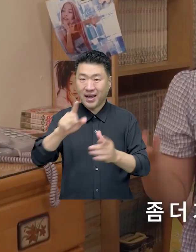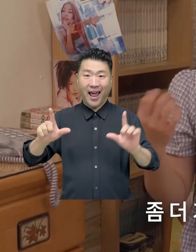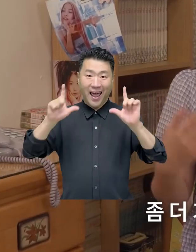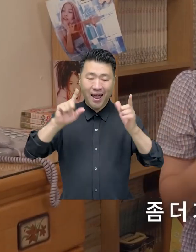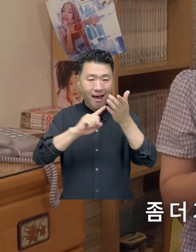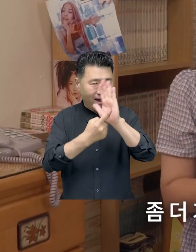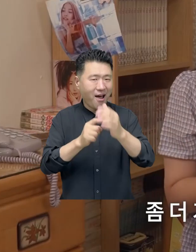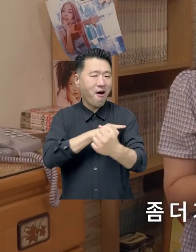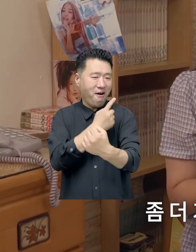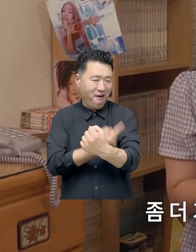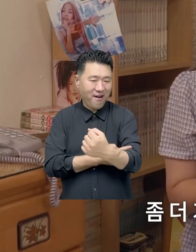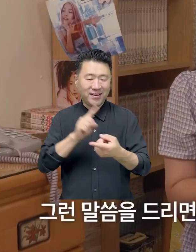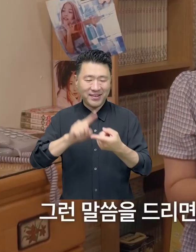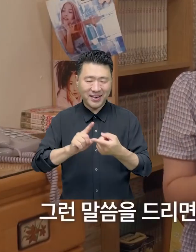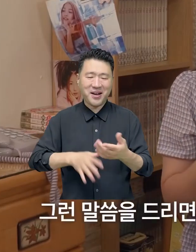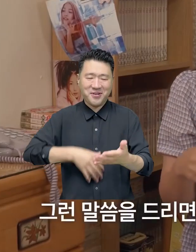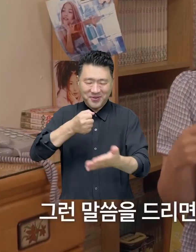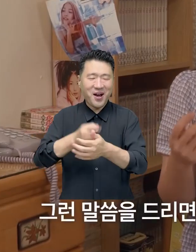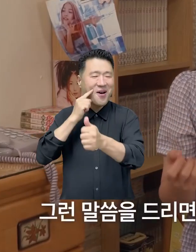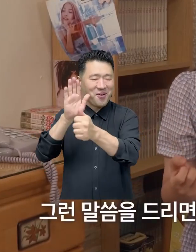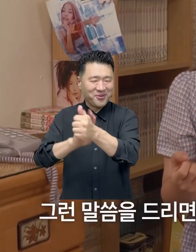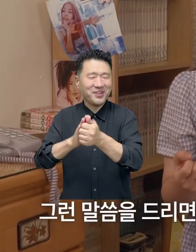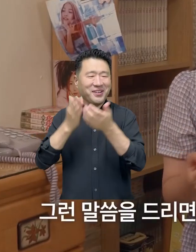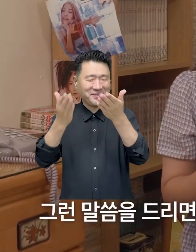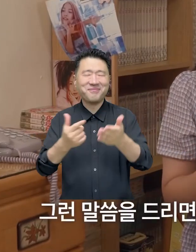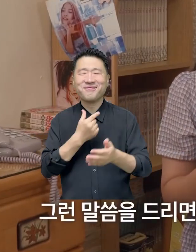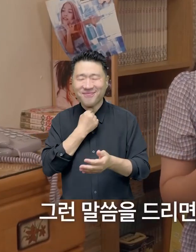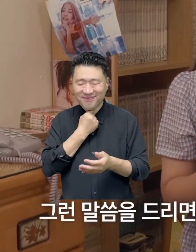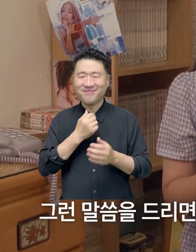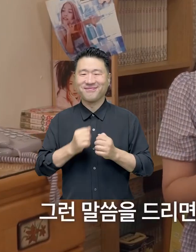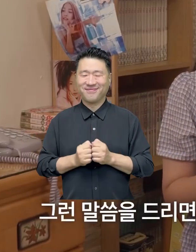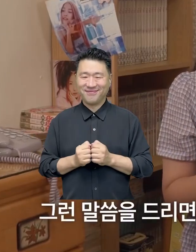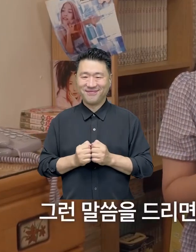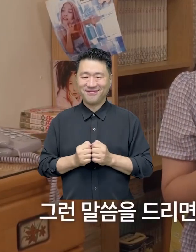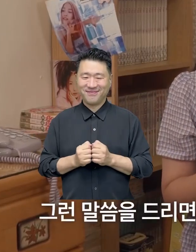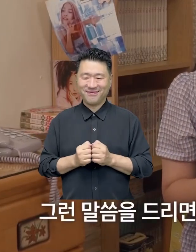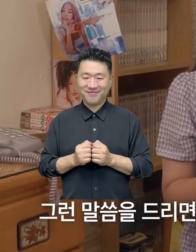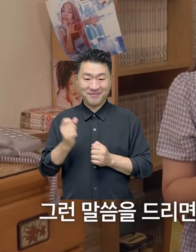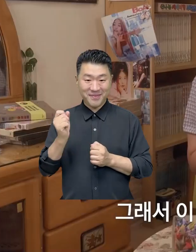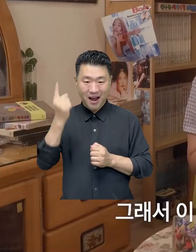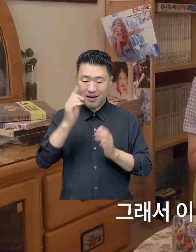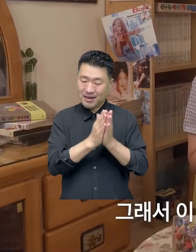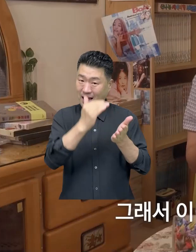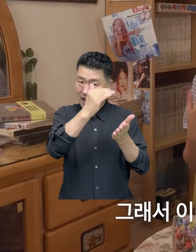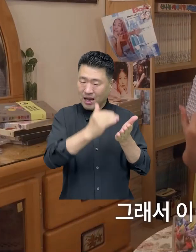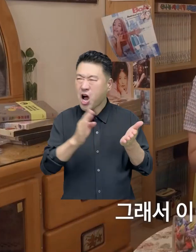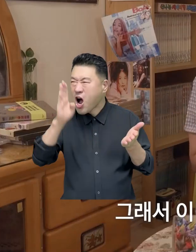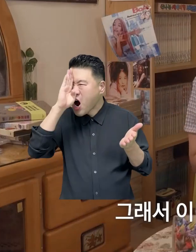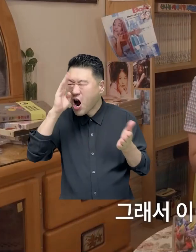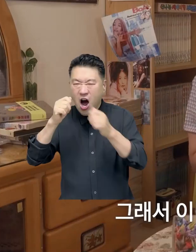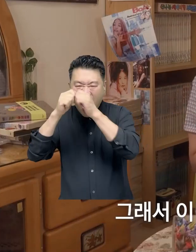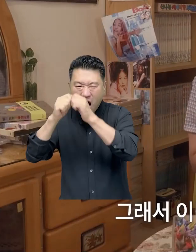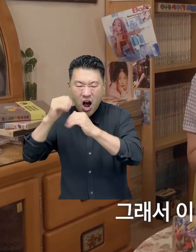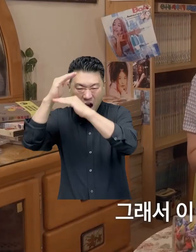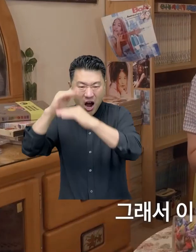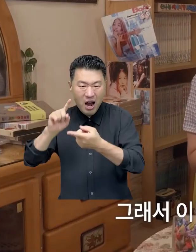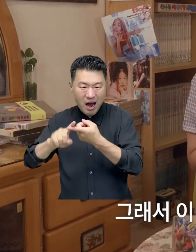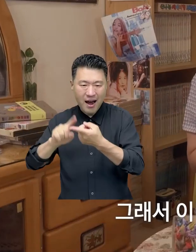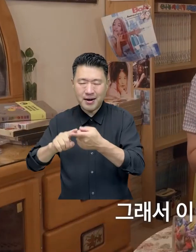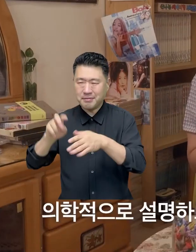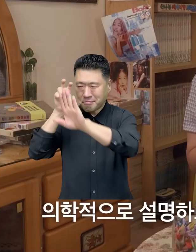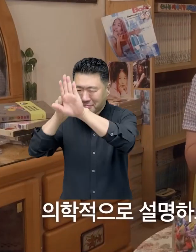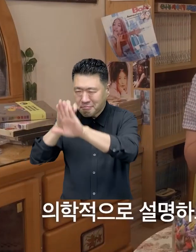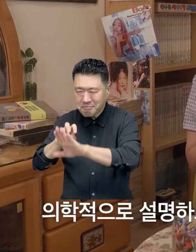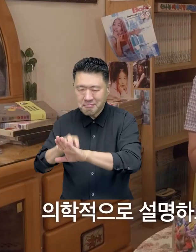더 가시화될 권리가 있고 그런 말씀을 드리면서 용기와 위로를 드리고 싶었어요. 그래서 이 책은 사실